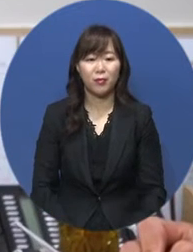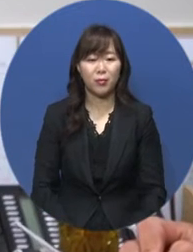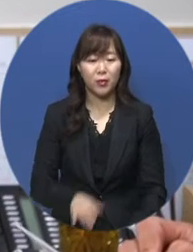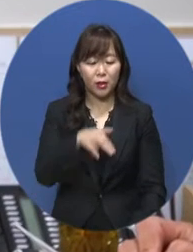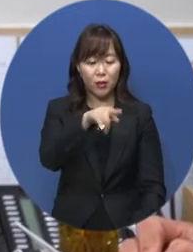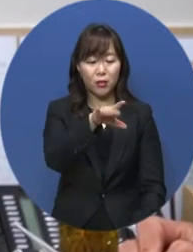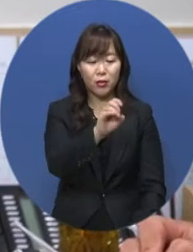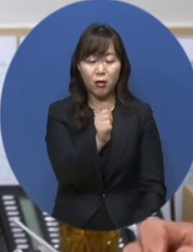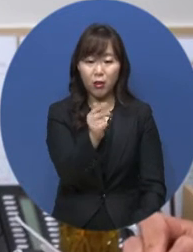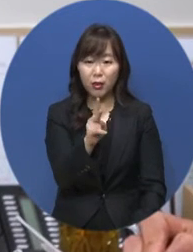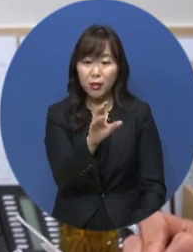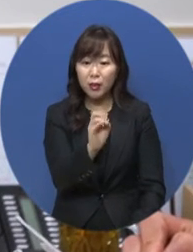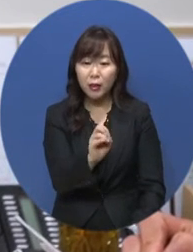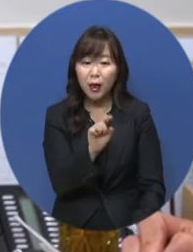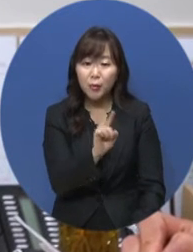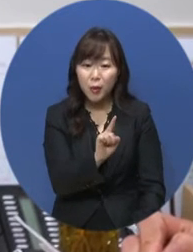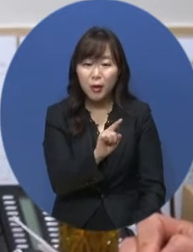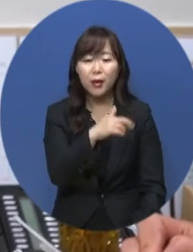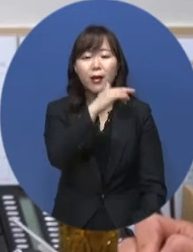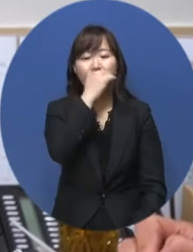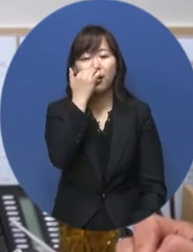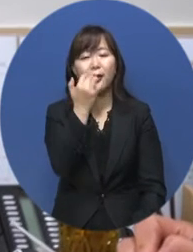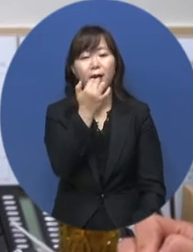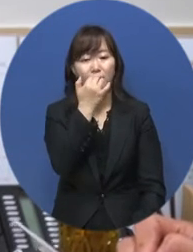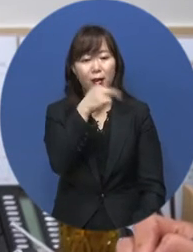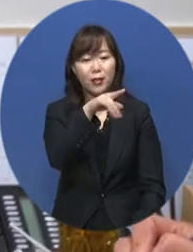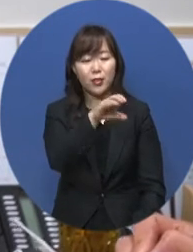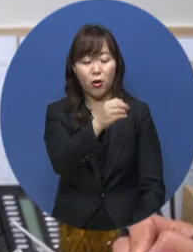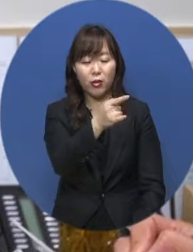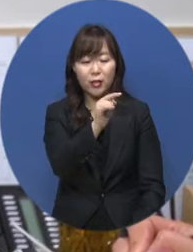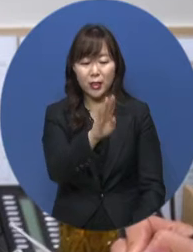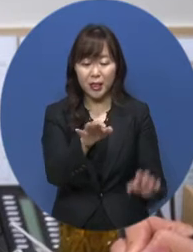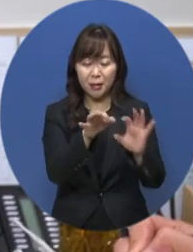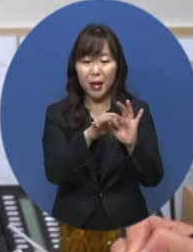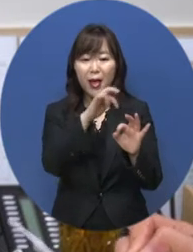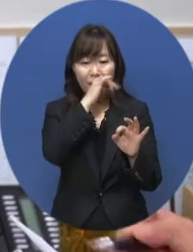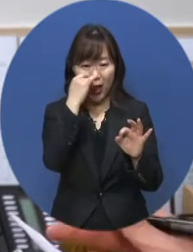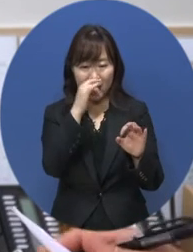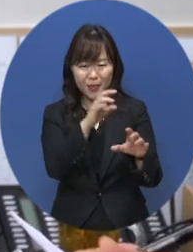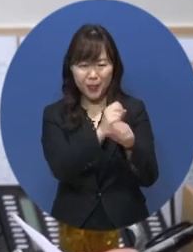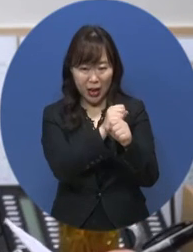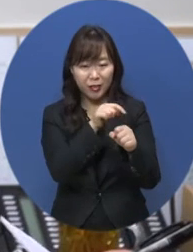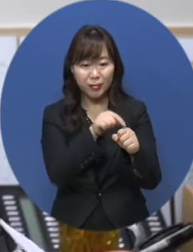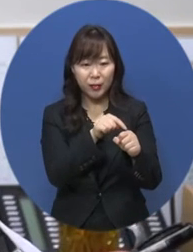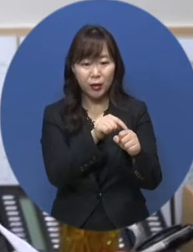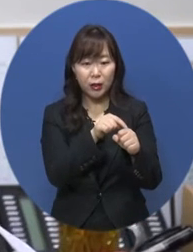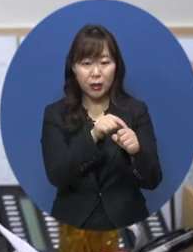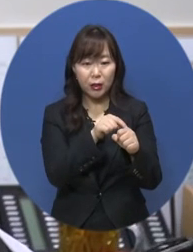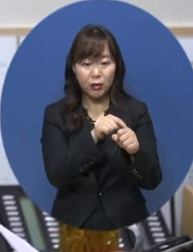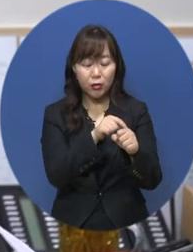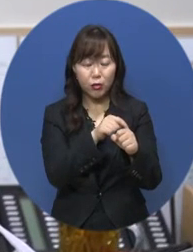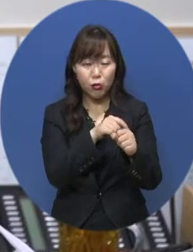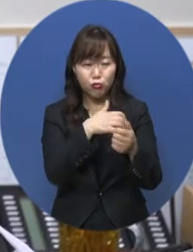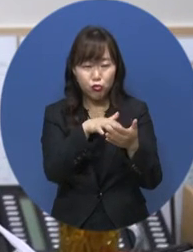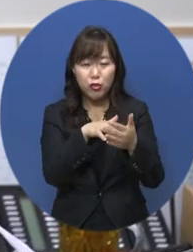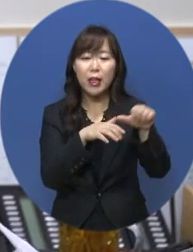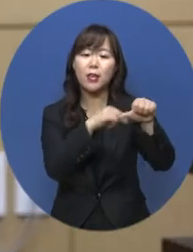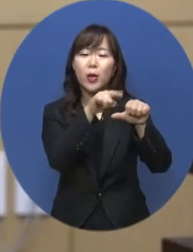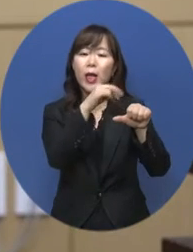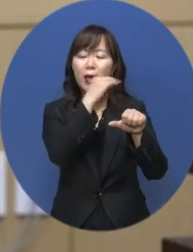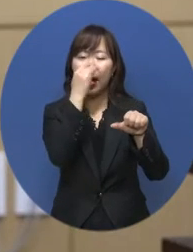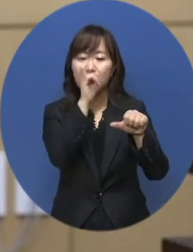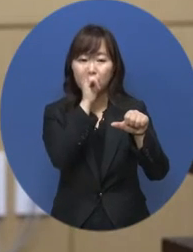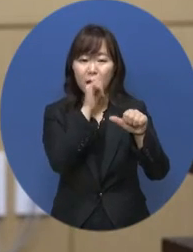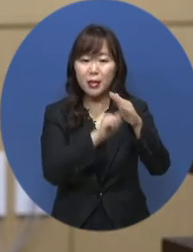정향이라는 것은 정읍의 향기를 이제 압축한 글자고요. 거기에는 이제 다섯 가지 향기가 포함이 되어 있습니다.